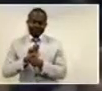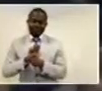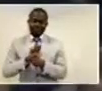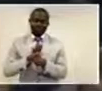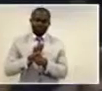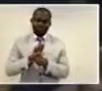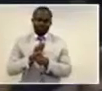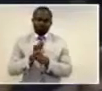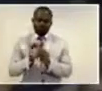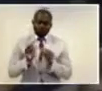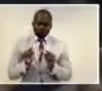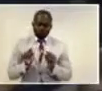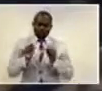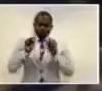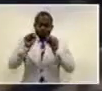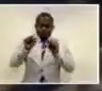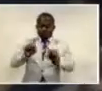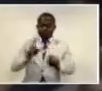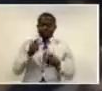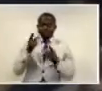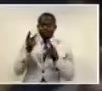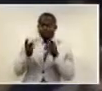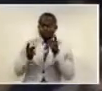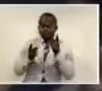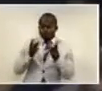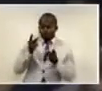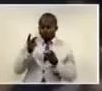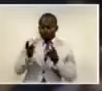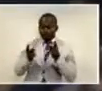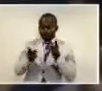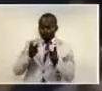cyane kuza kubasura.